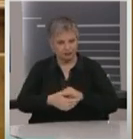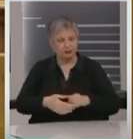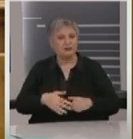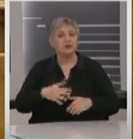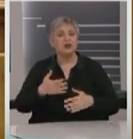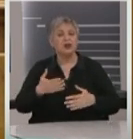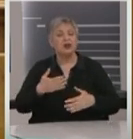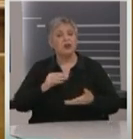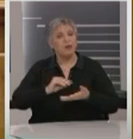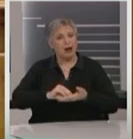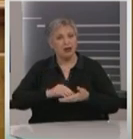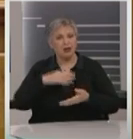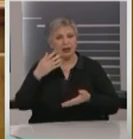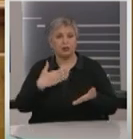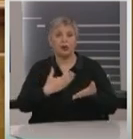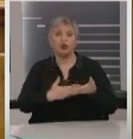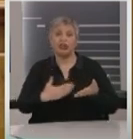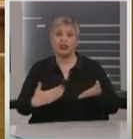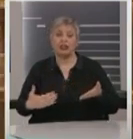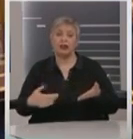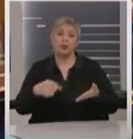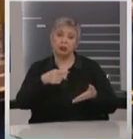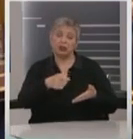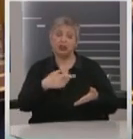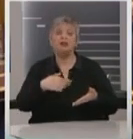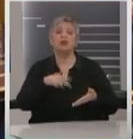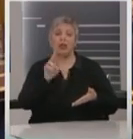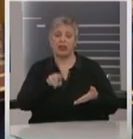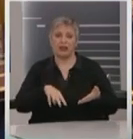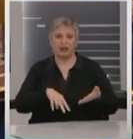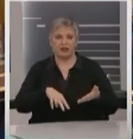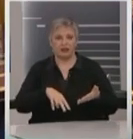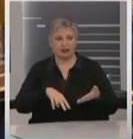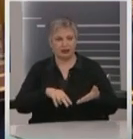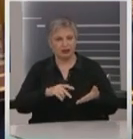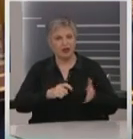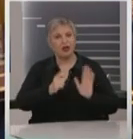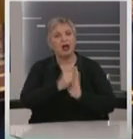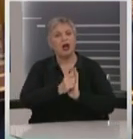στοιχεία της Εργάνη, που δεν τα διαβάζετε, σήμερα...